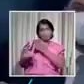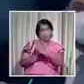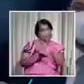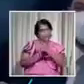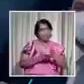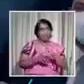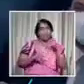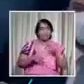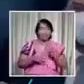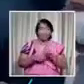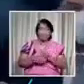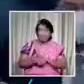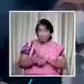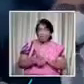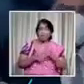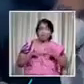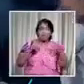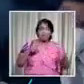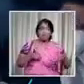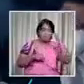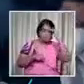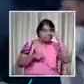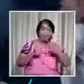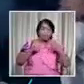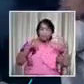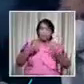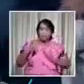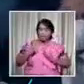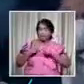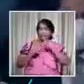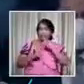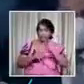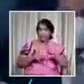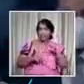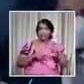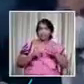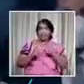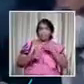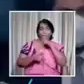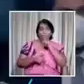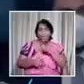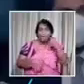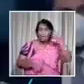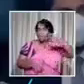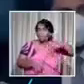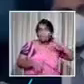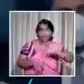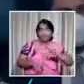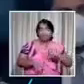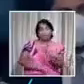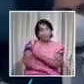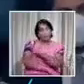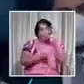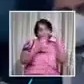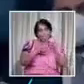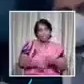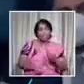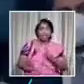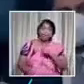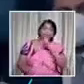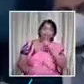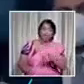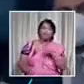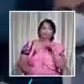දැන් කොවිඩ් එනකොට විපක්ෂ නායකතුමත් විපක්ෂයත් අපි කිව්වා මේ එක එක පැණි විශ්වාස කරන්න එපා වැක්සින් එක ගේන්න කියලා අපට